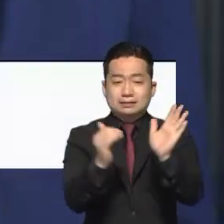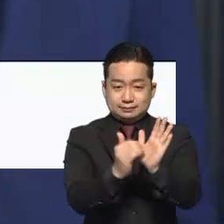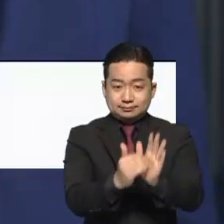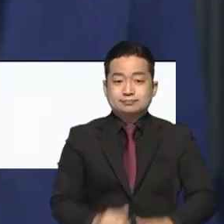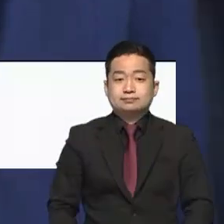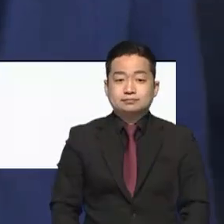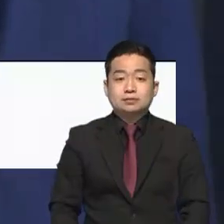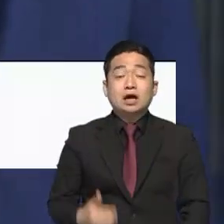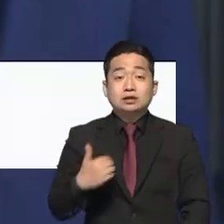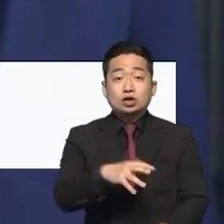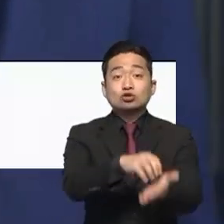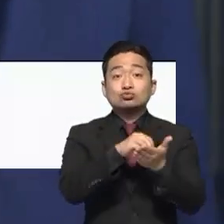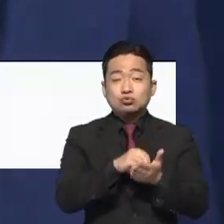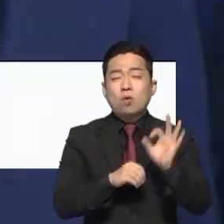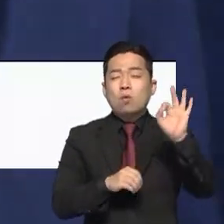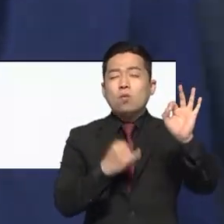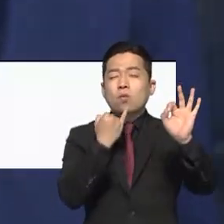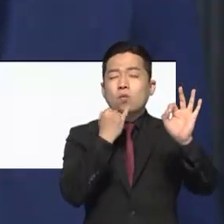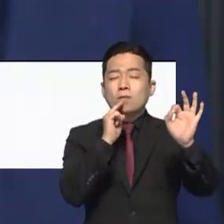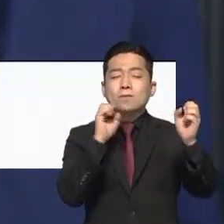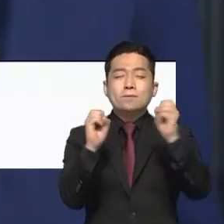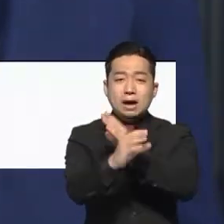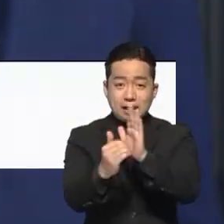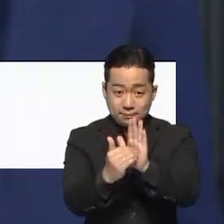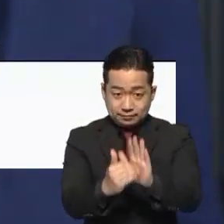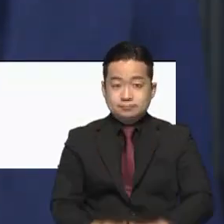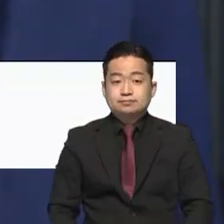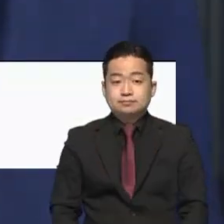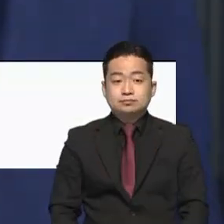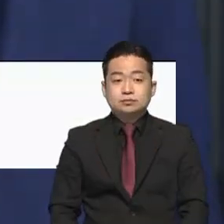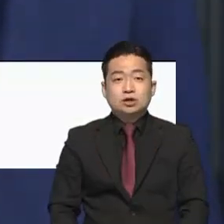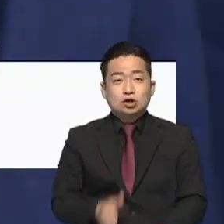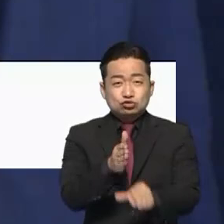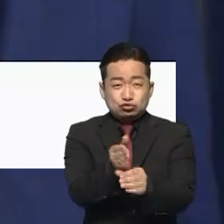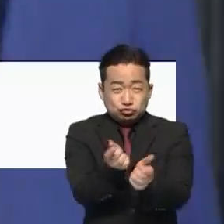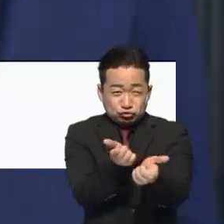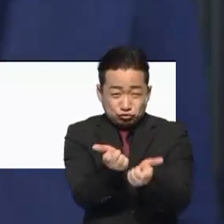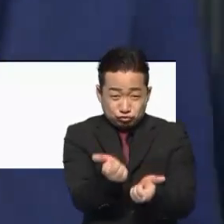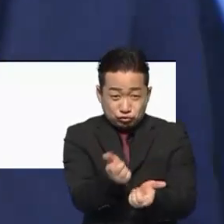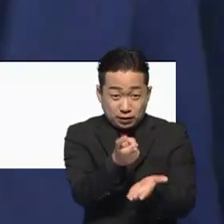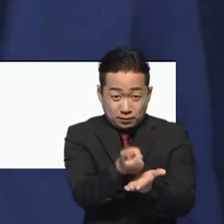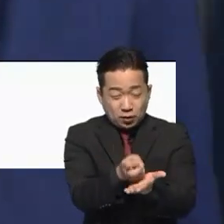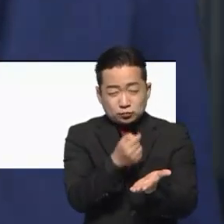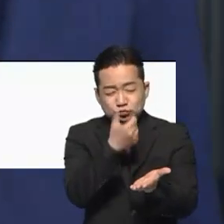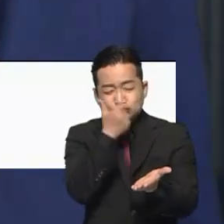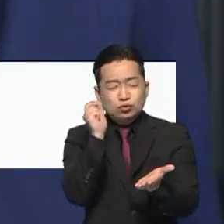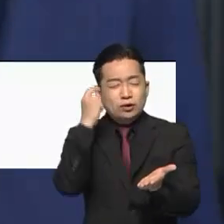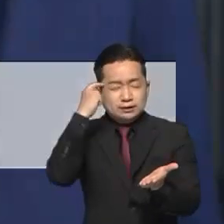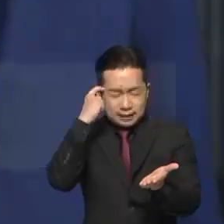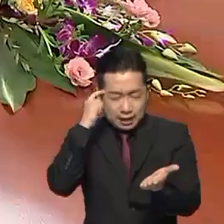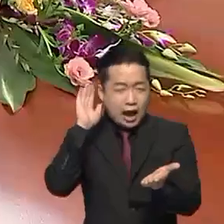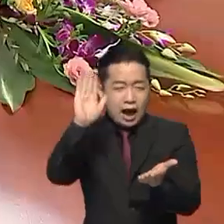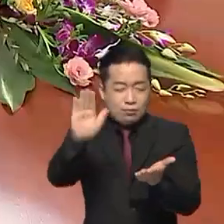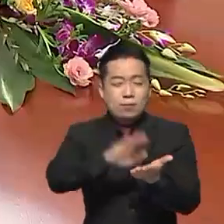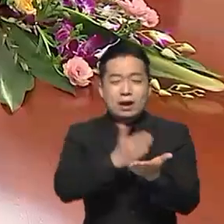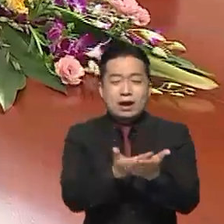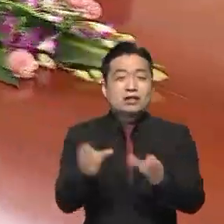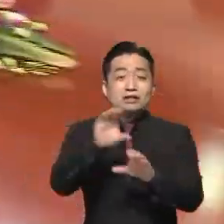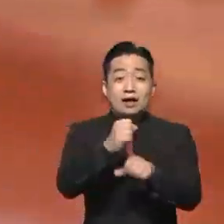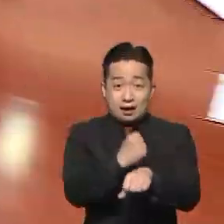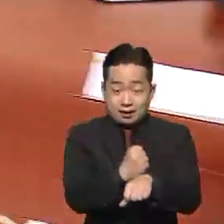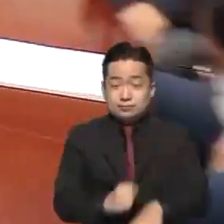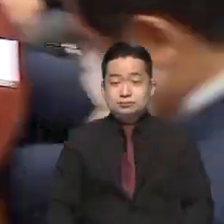이렇게 결정을 했습니다. 중재안에 좀 부족한 것들은 향후 우리가 보완해 가겠다.